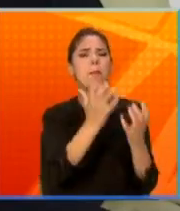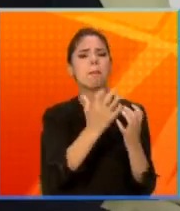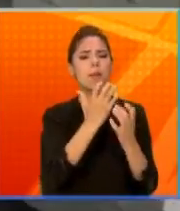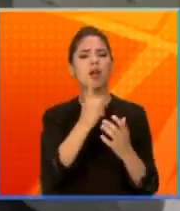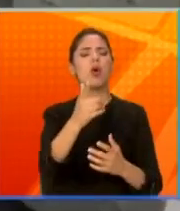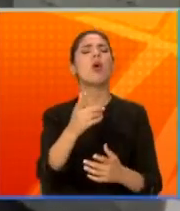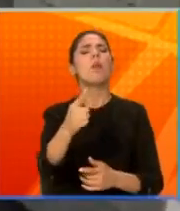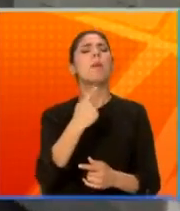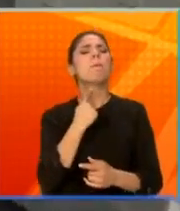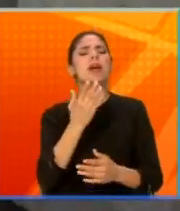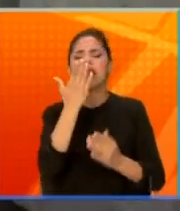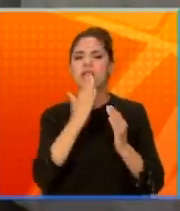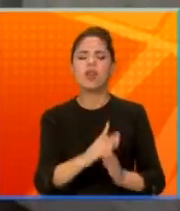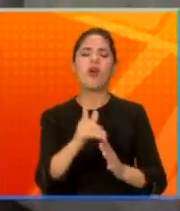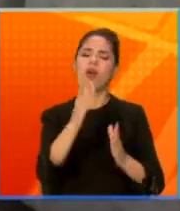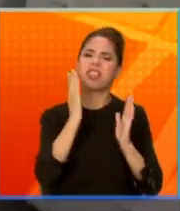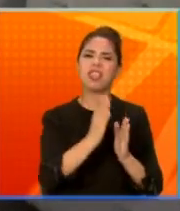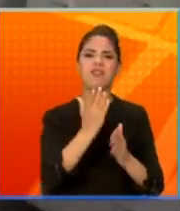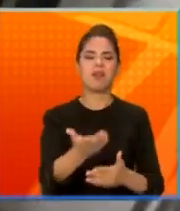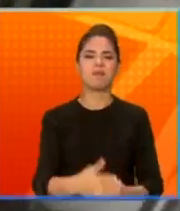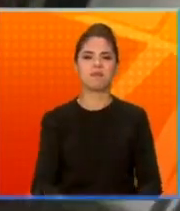çocuklarına Bıkmadan usanmadan